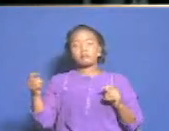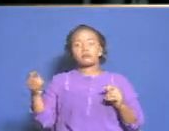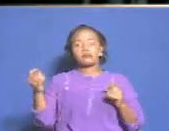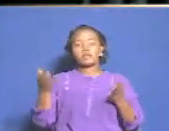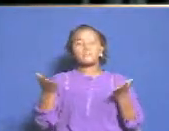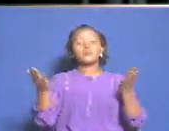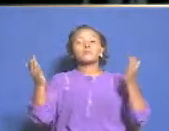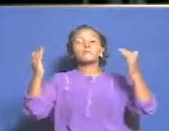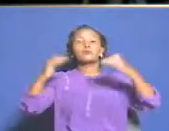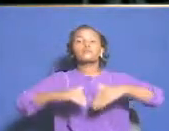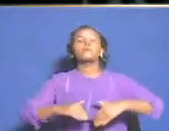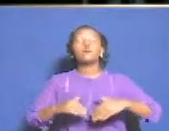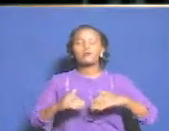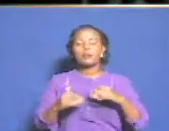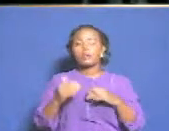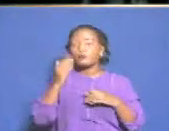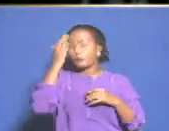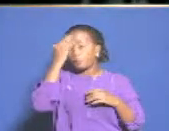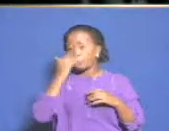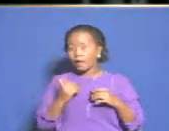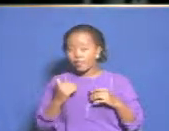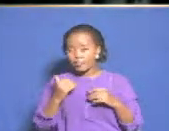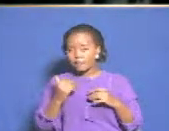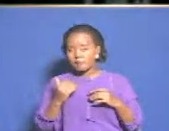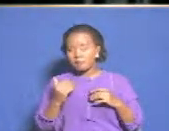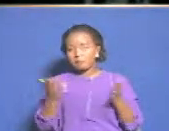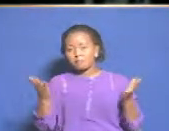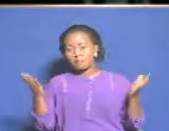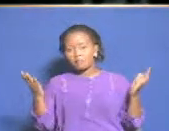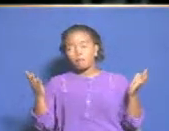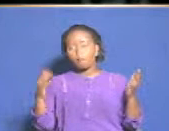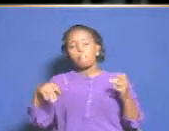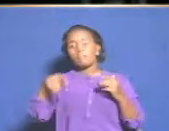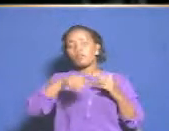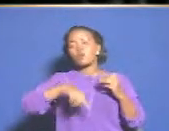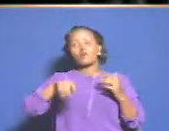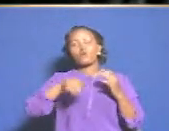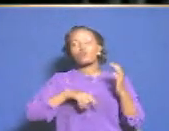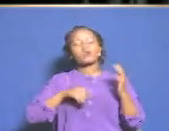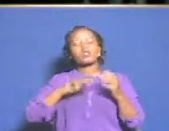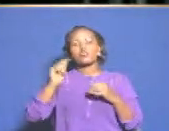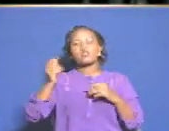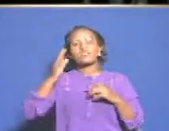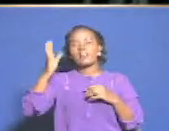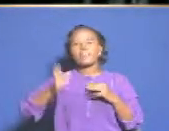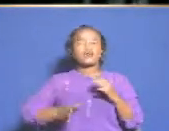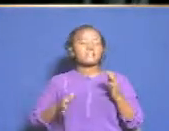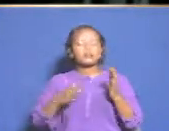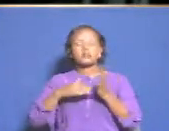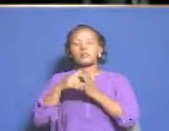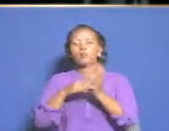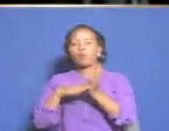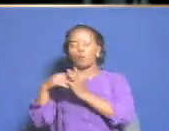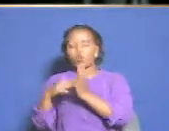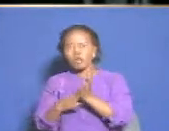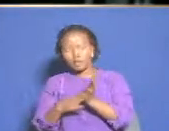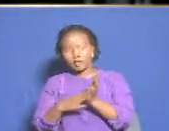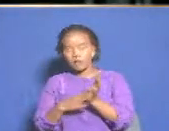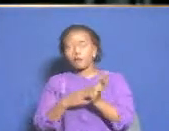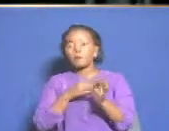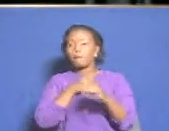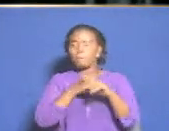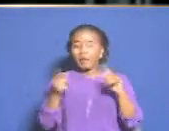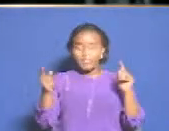kwa sababu ya udhaifu wetu sisi kama Wakenya. Na sasa